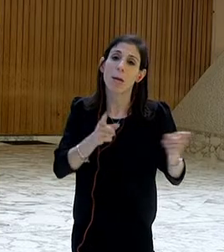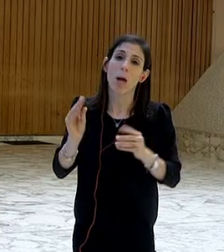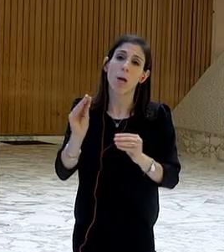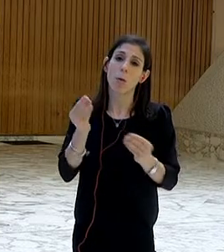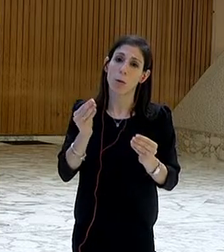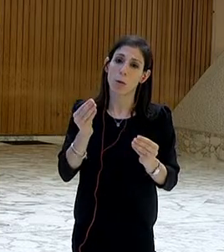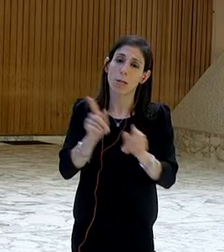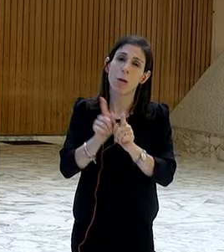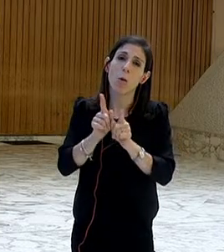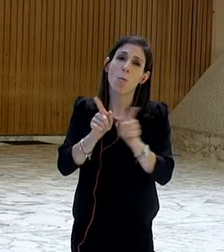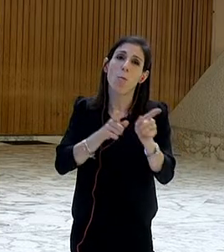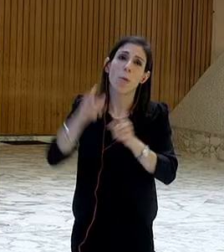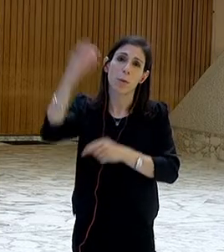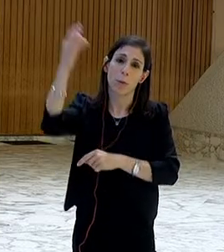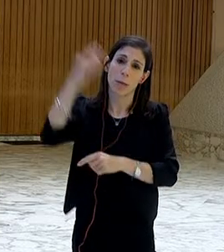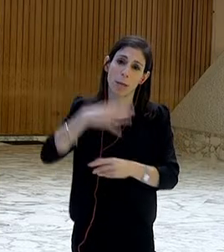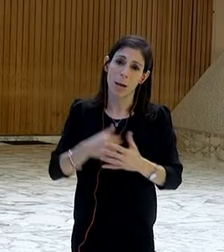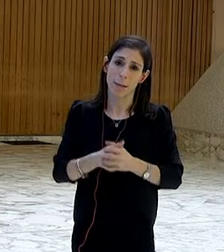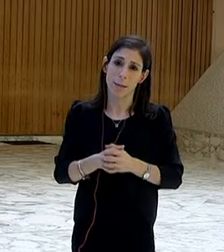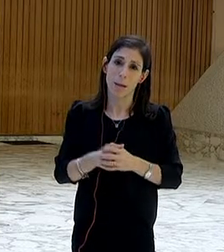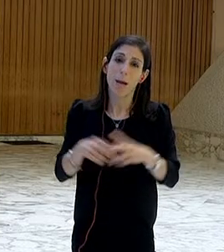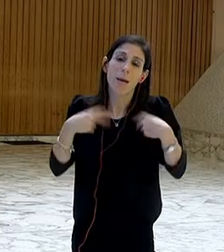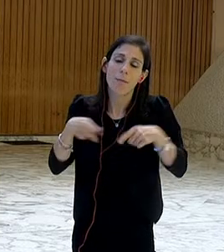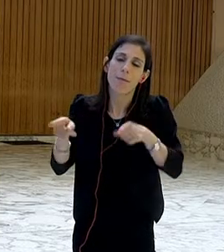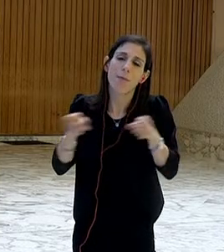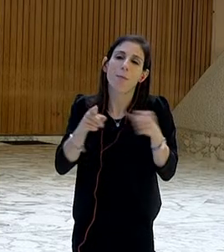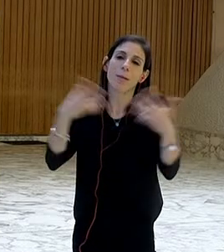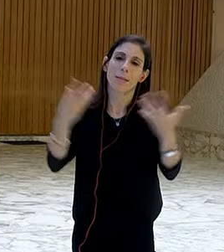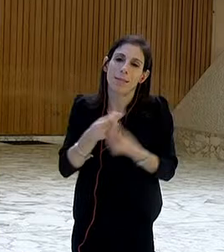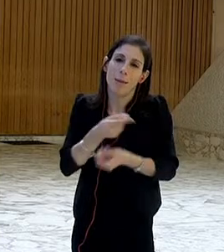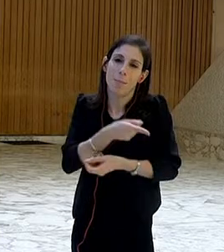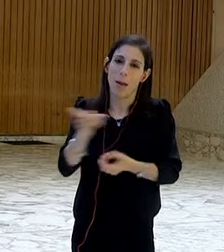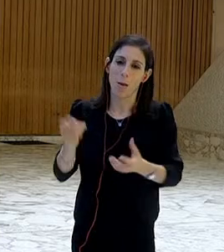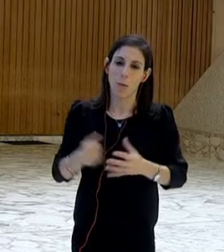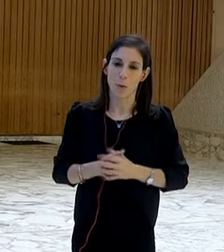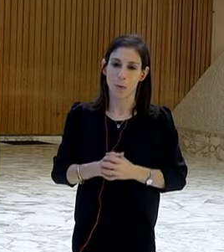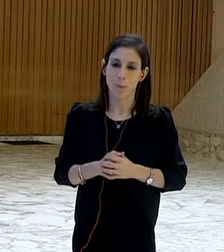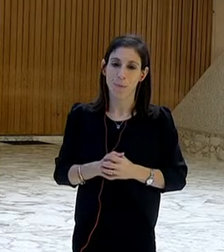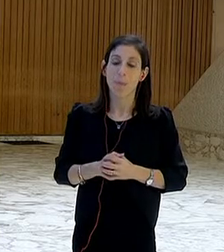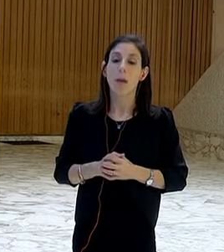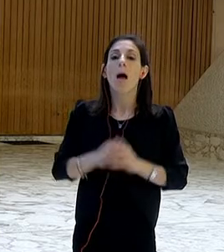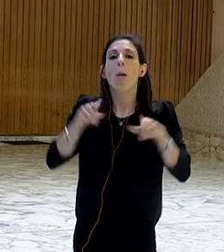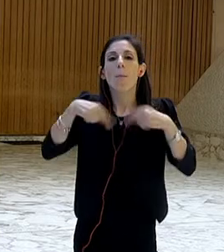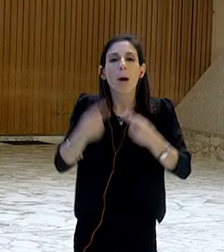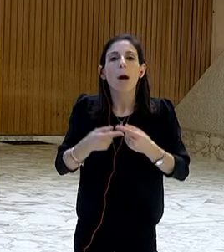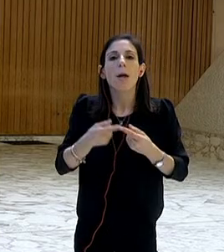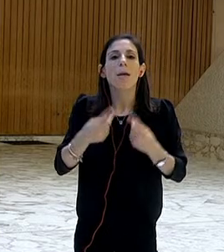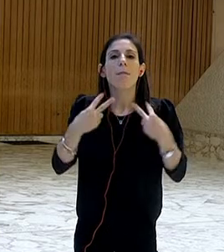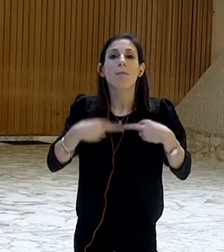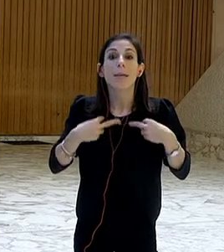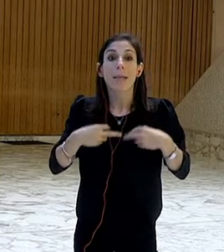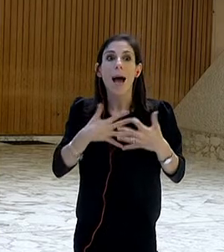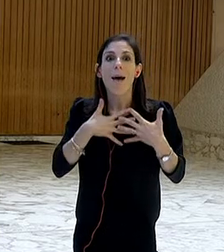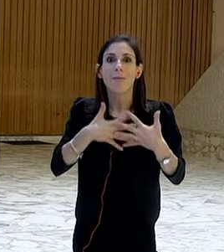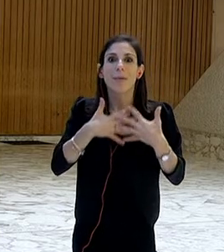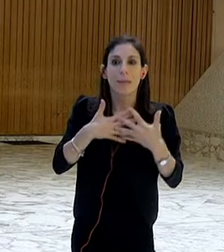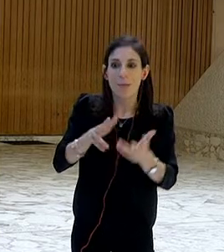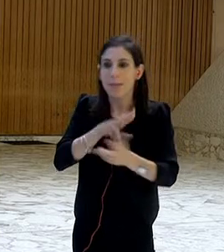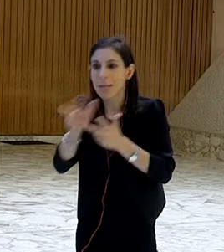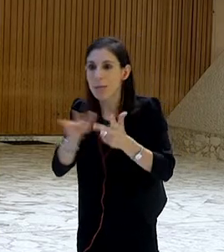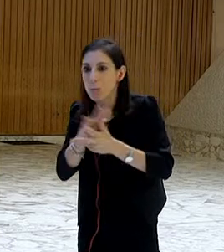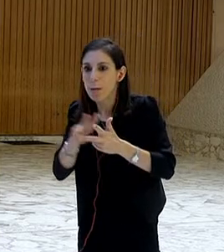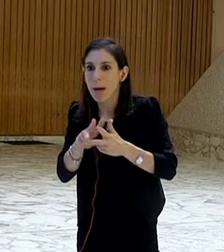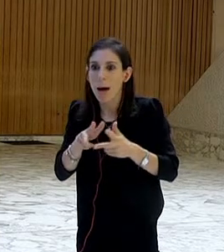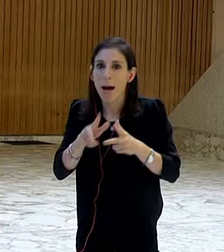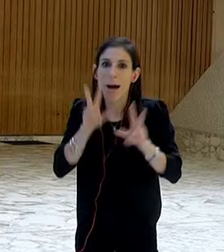Un cinquième point est comment aborder la vie affective et la sexualité avec nos enfants. Parce que si